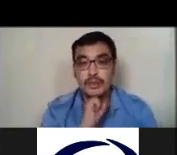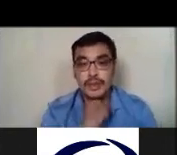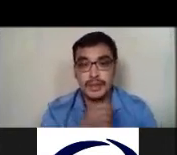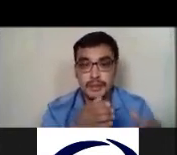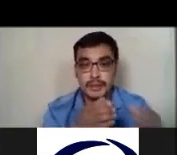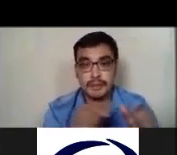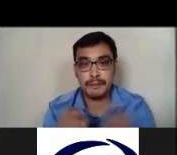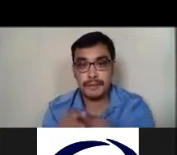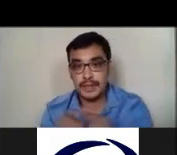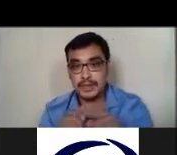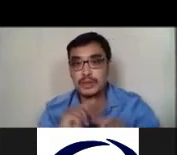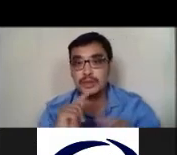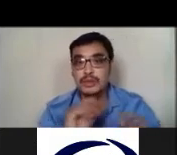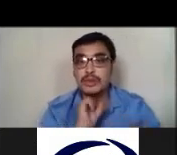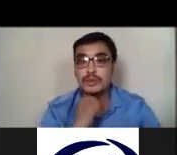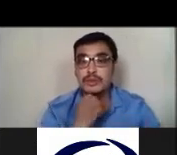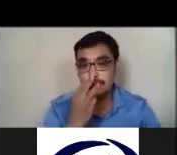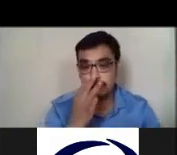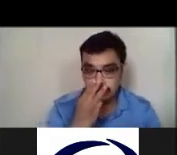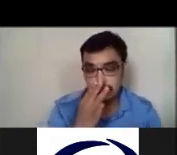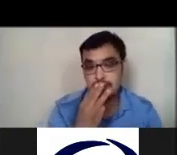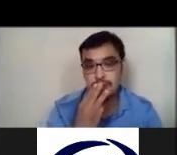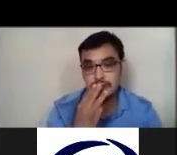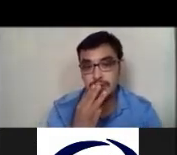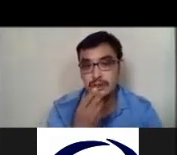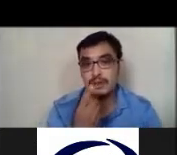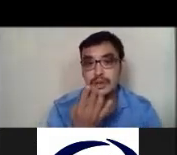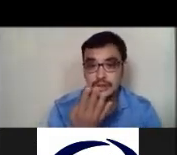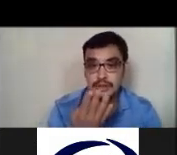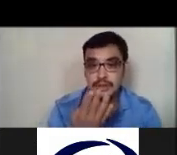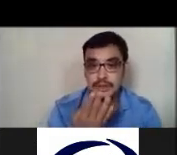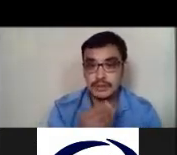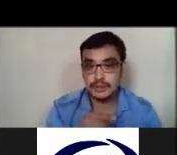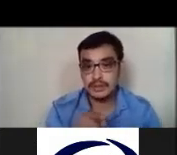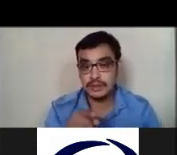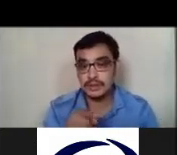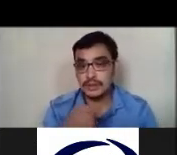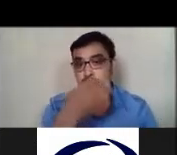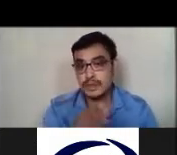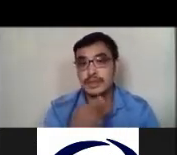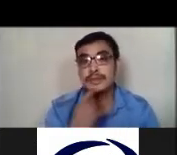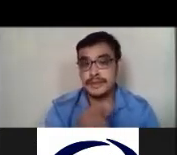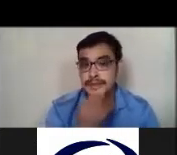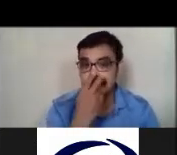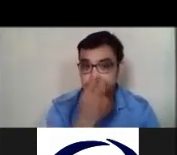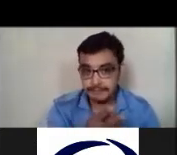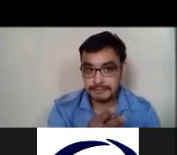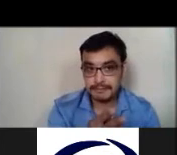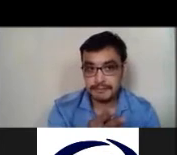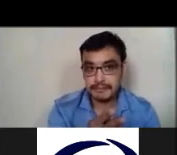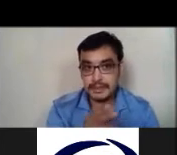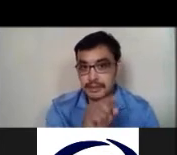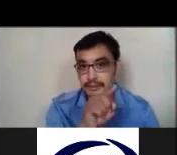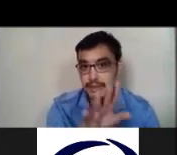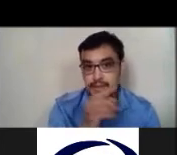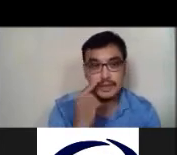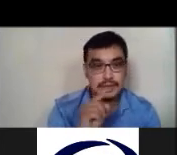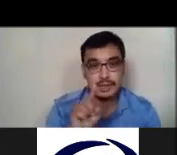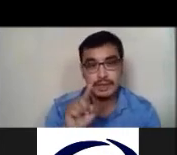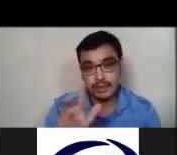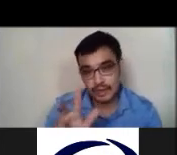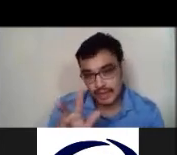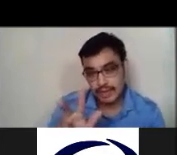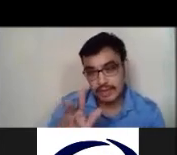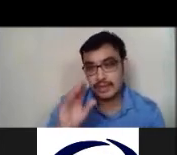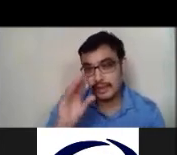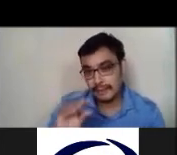कुन एजमा चाहिँ अब कति छ डिप्रेसन भनेर, अब यो 15-18 चाहिँ कम